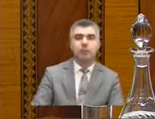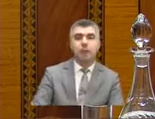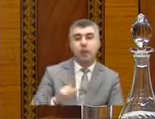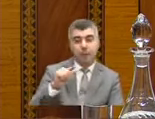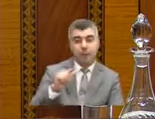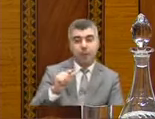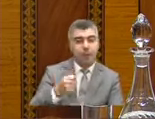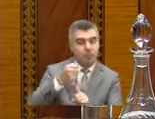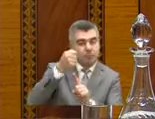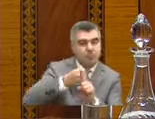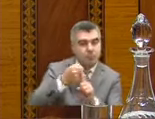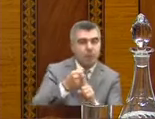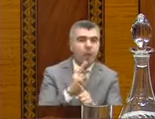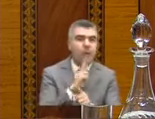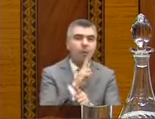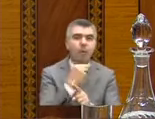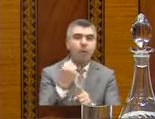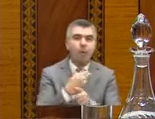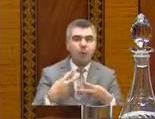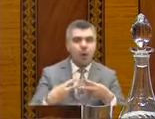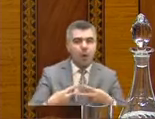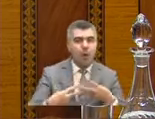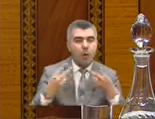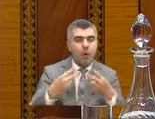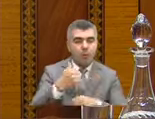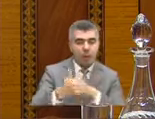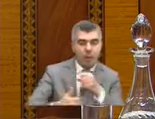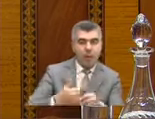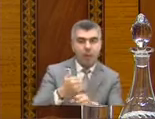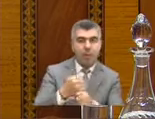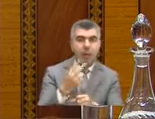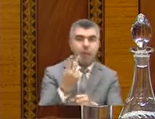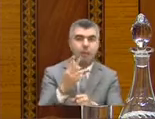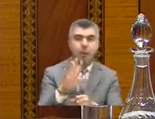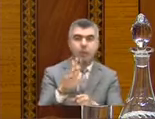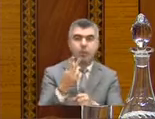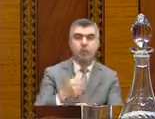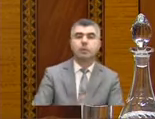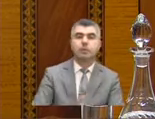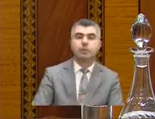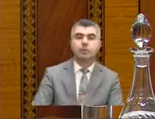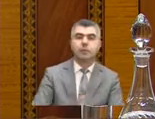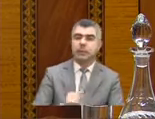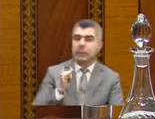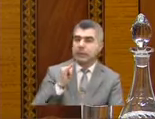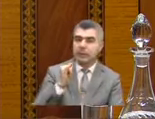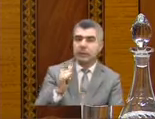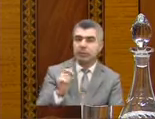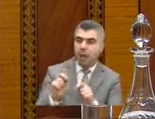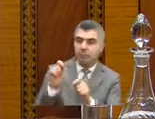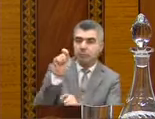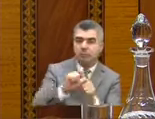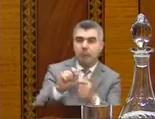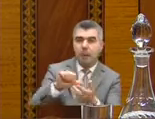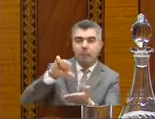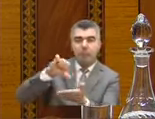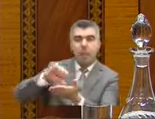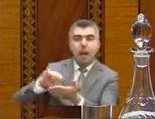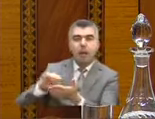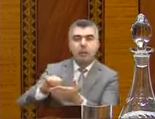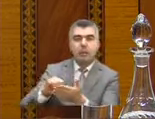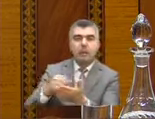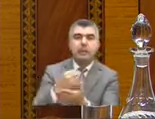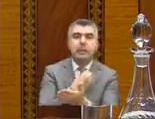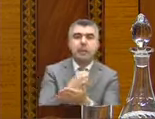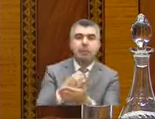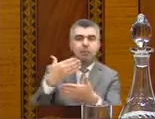وستواصل الحكومة تعزيز العرض الصحي خلال سنة 2025 عبر مواصلة تأهيل المراكز الاستشفائية